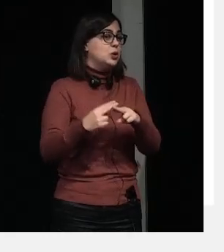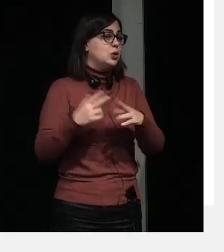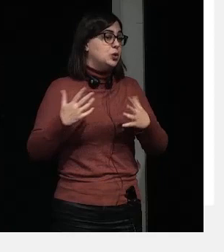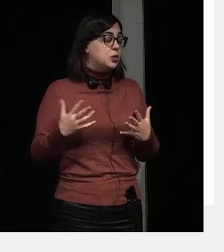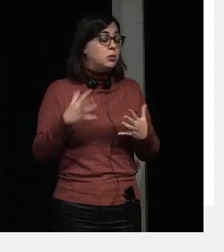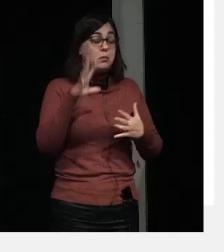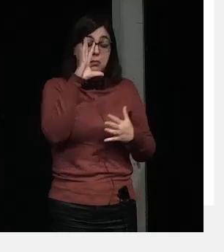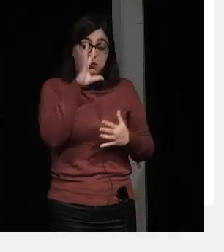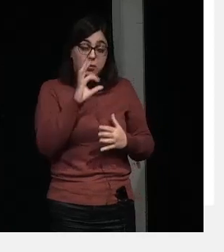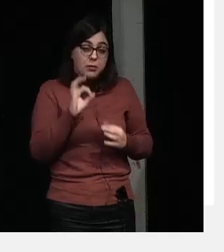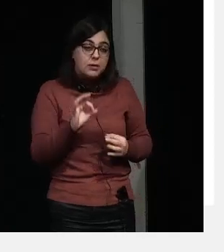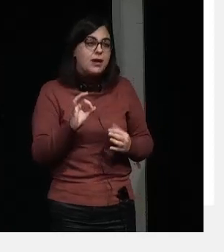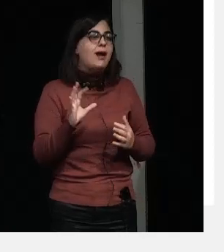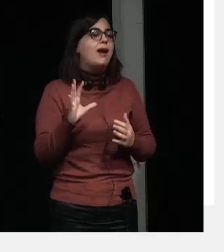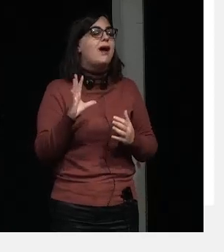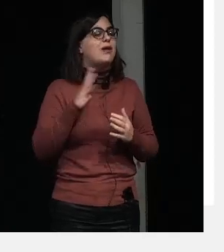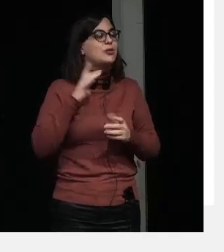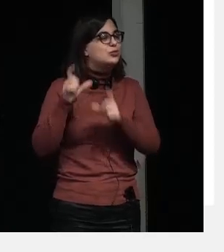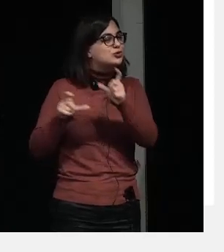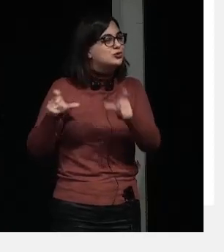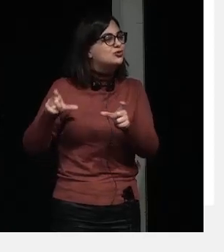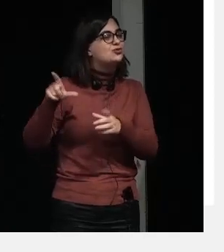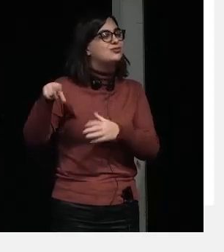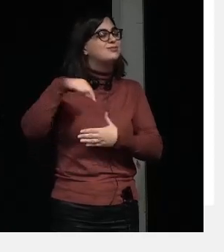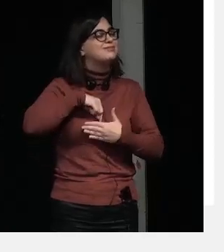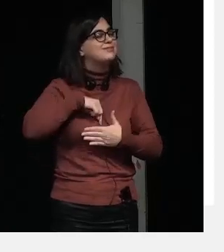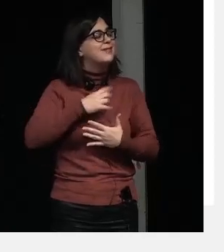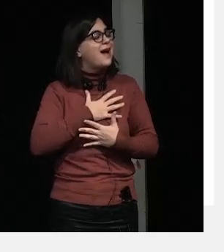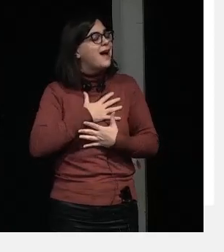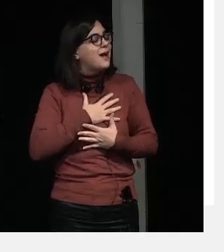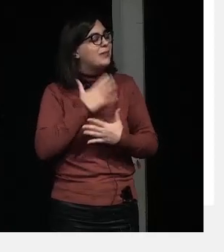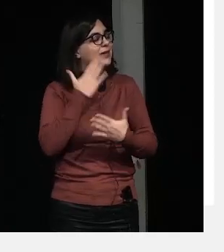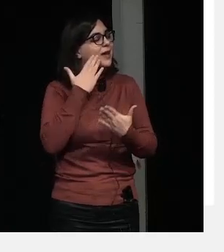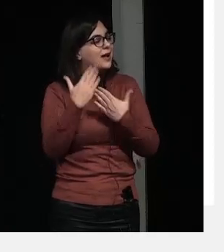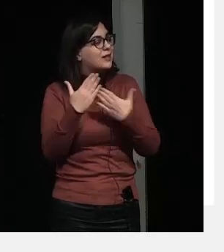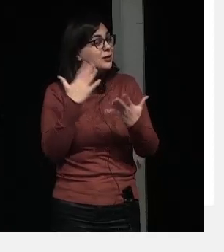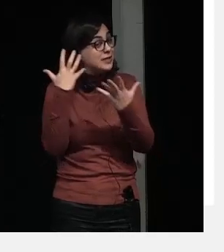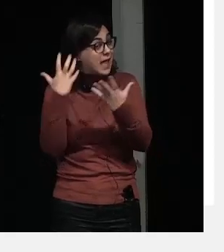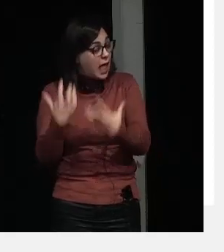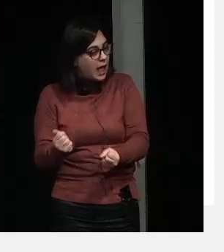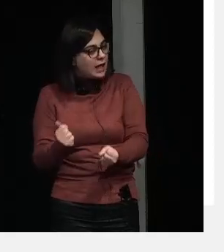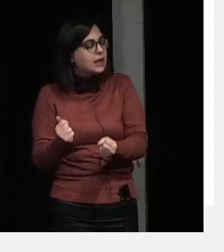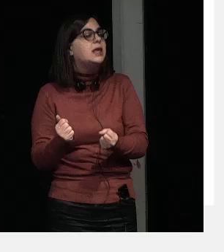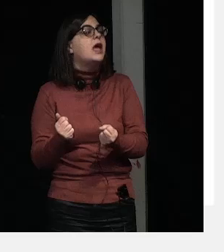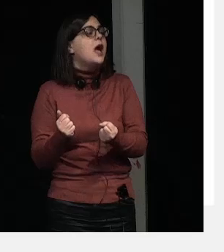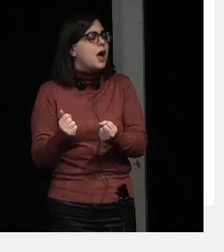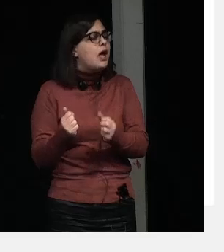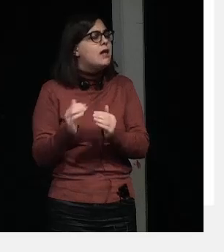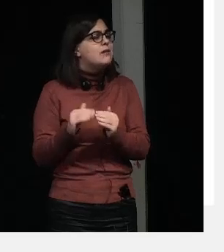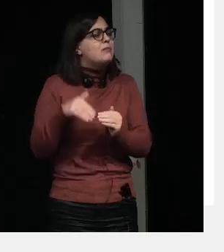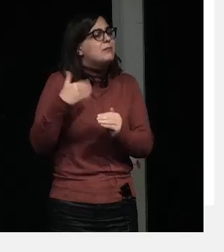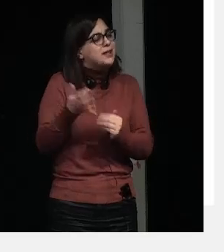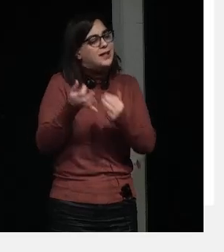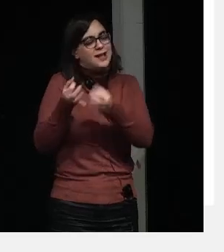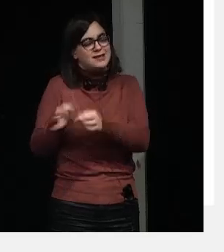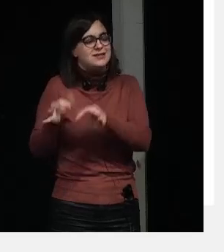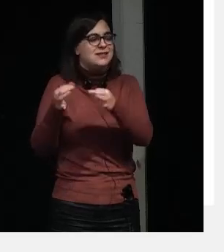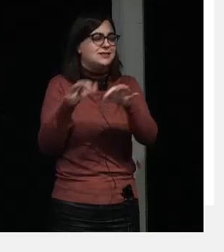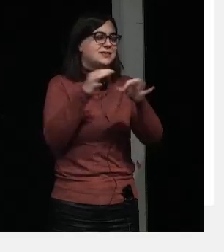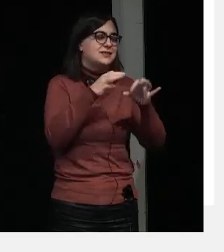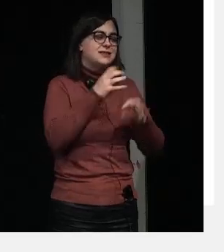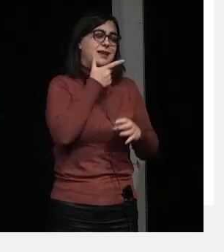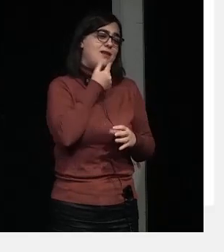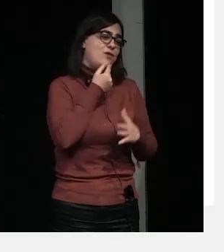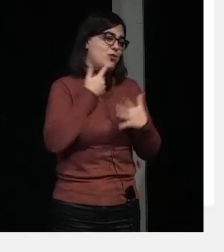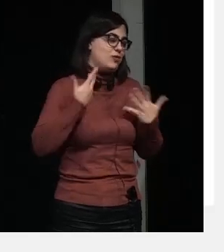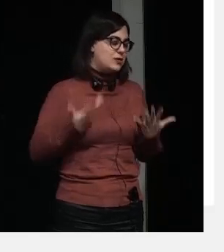σημαντικό να υπάρχει αγάπη και κατανόηση. Κάπως έτσι, όταν υπάρχουν αυτά, τα πράγματα λύνονται.